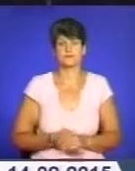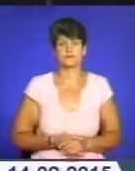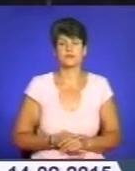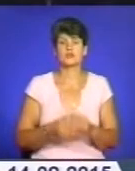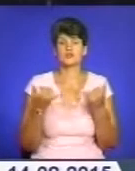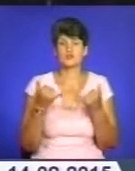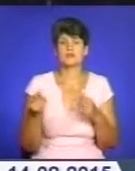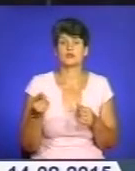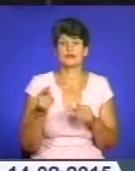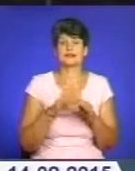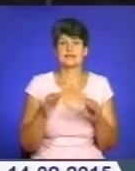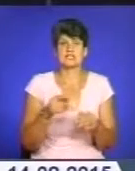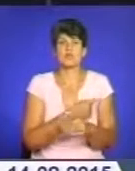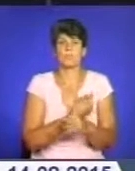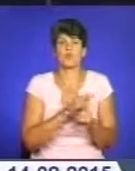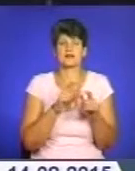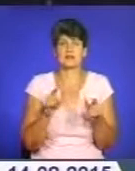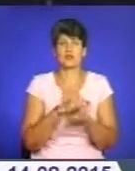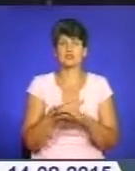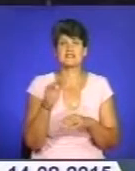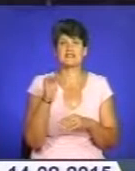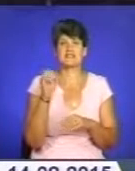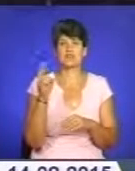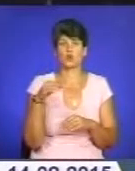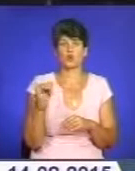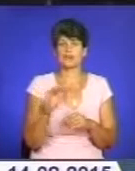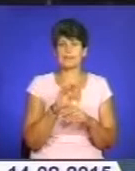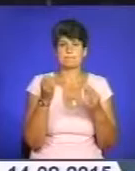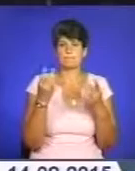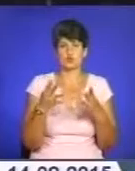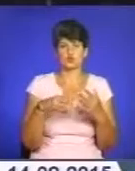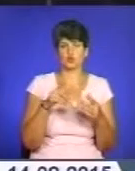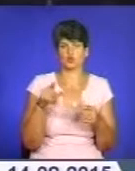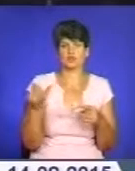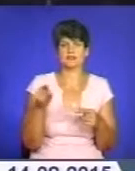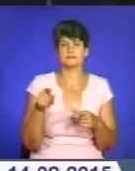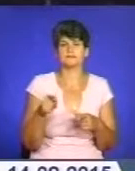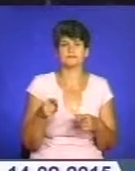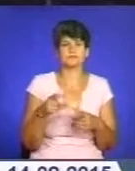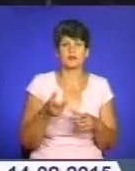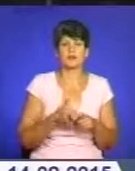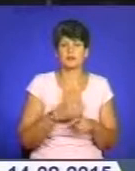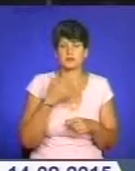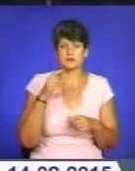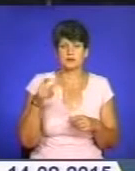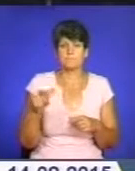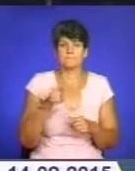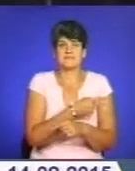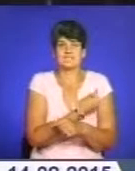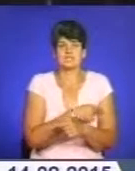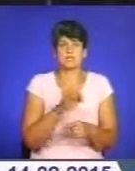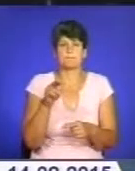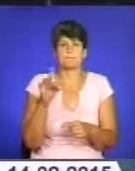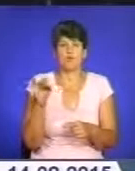Сьогодні у Тернопільській дитячій поліклініці на вулиці Федьковича не просто людно, там гаряче. Медичні профогляди забирають час батьків